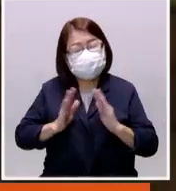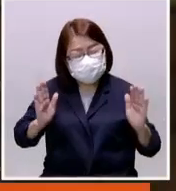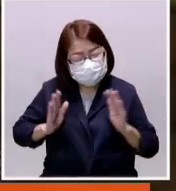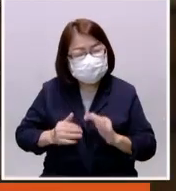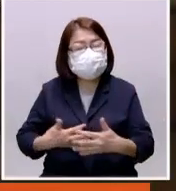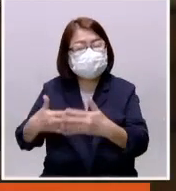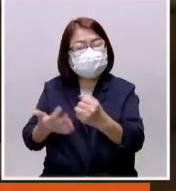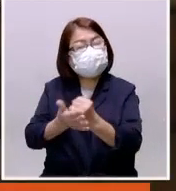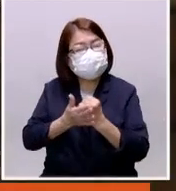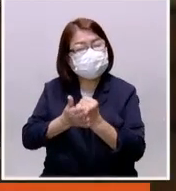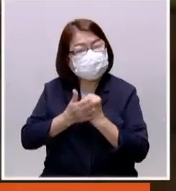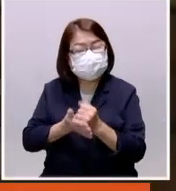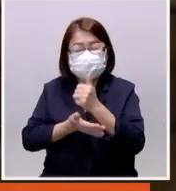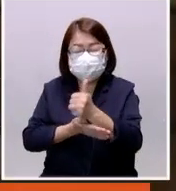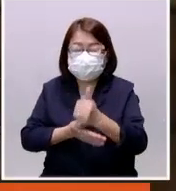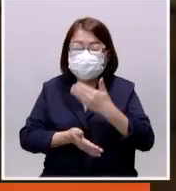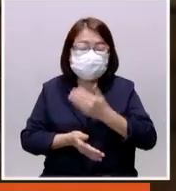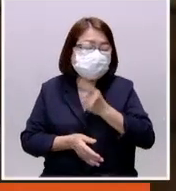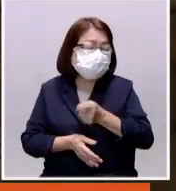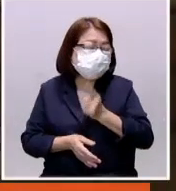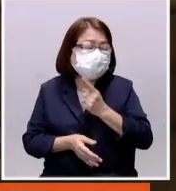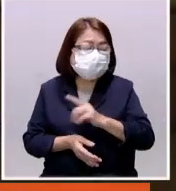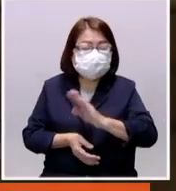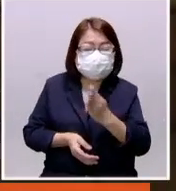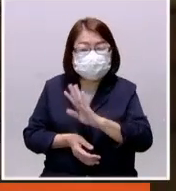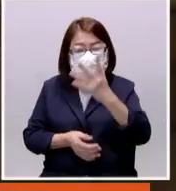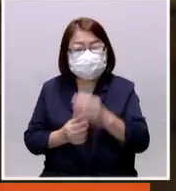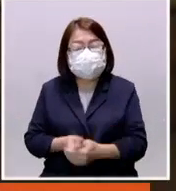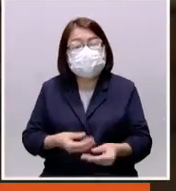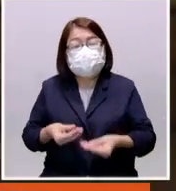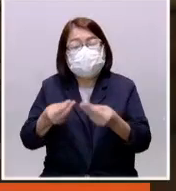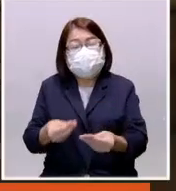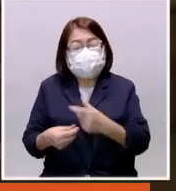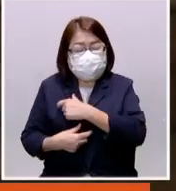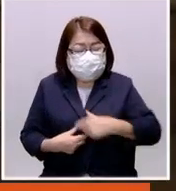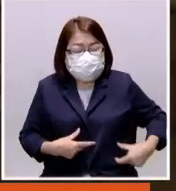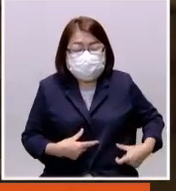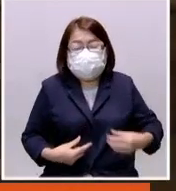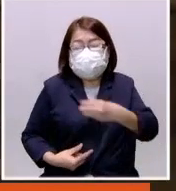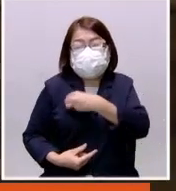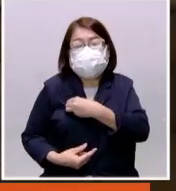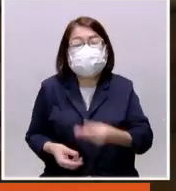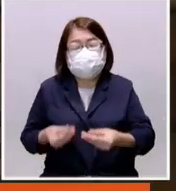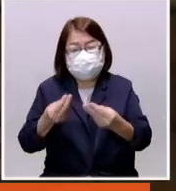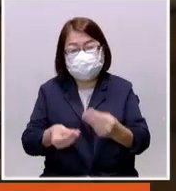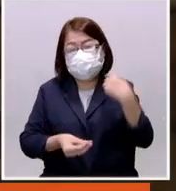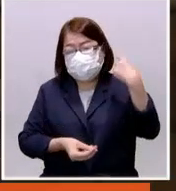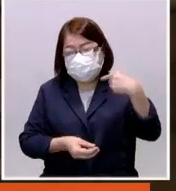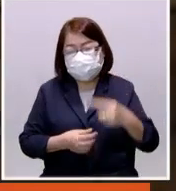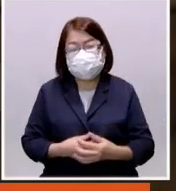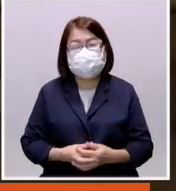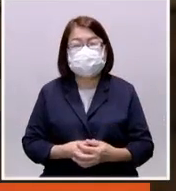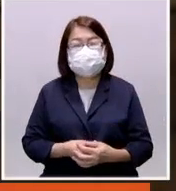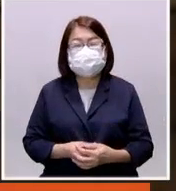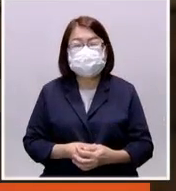เหลือและสนับสนุนมาโดยตลอดไม่เคยเปลี่ยนแปลงพร้อมมอบเครื่องอิสริยาภรณ์เมฆมงคลให้แก่แนนซี่เพโลซี่ประธานสภาส